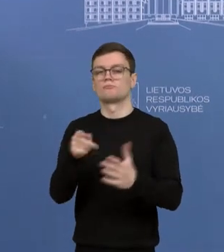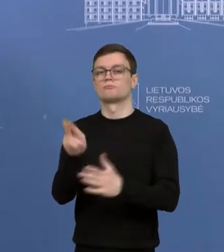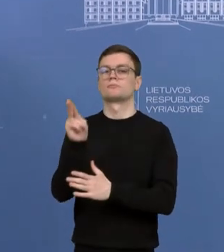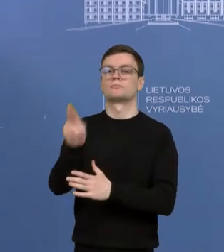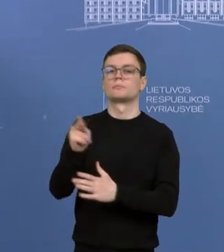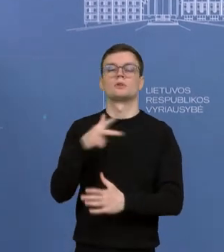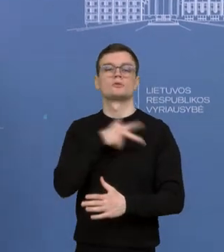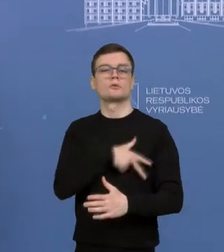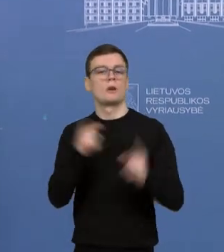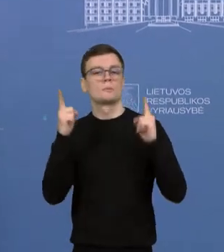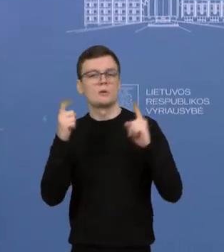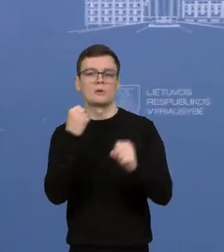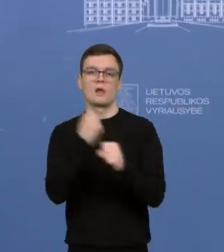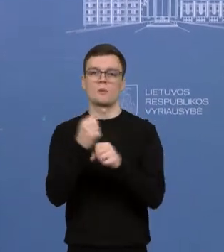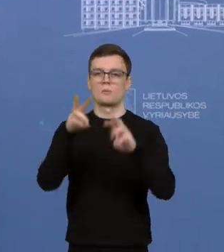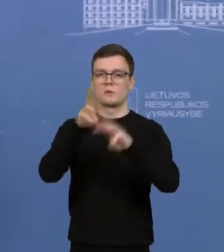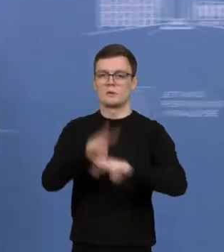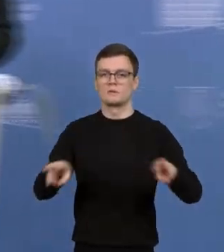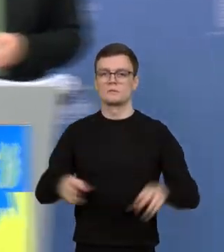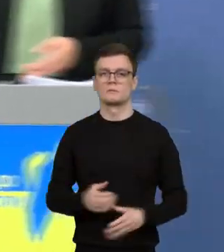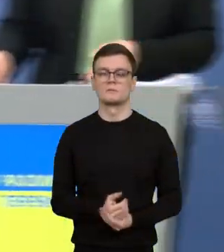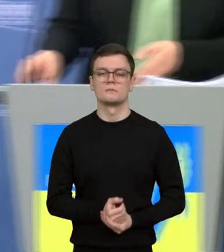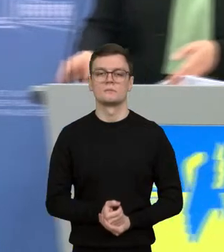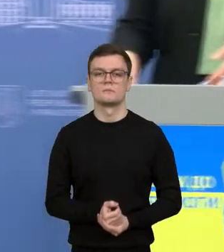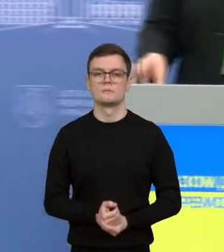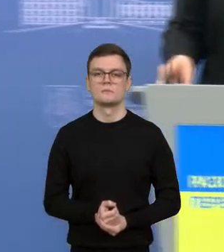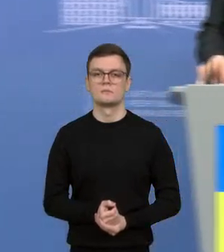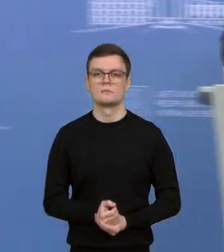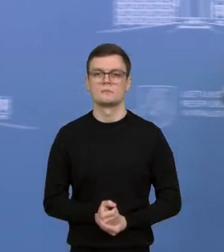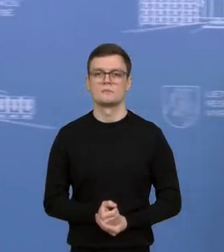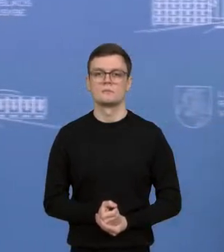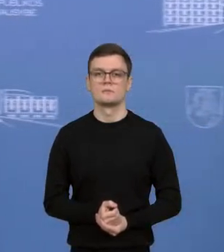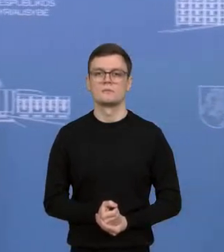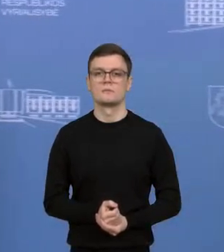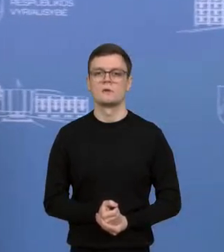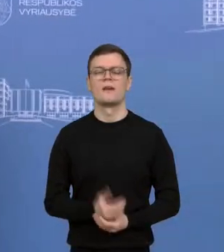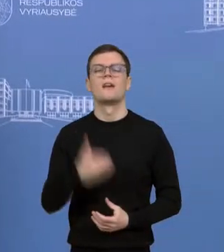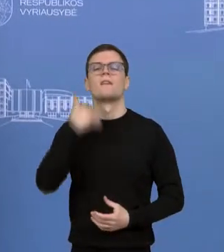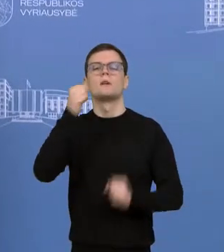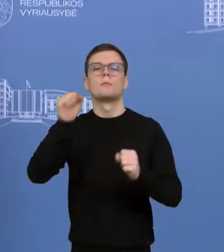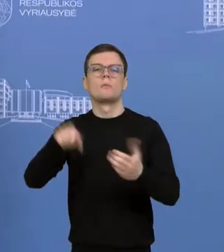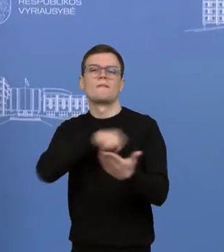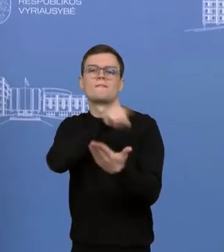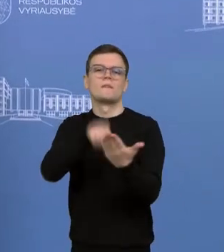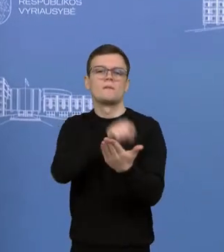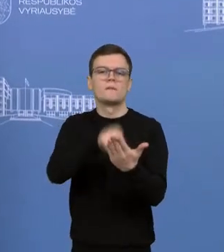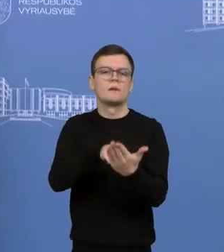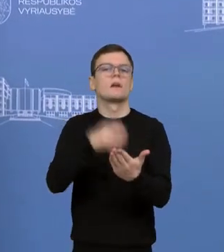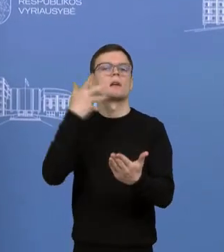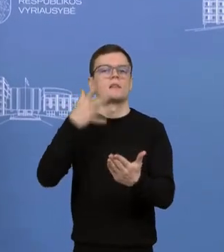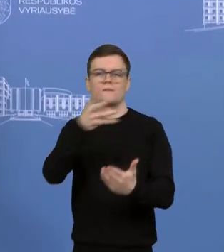darbo ministrį. Kolegos, klausimus galėsit pateikti po, kai pristatys visi.